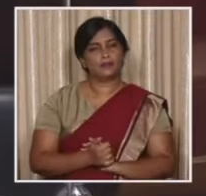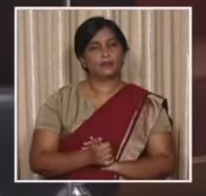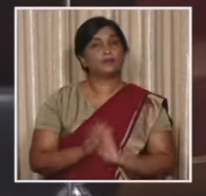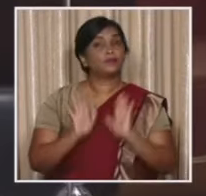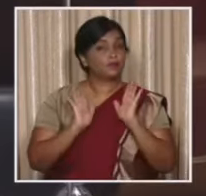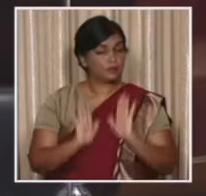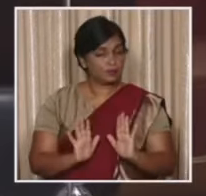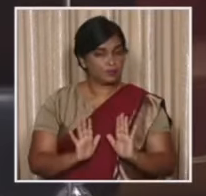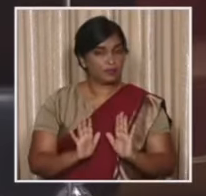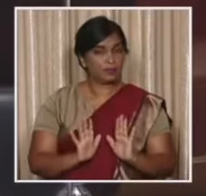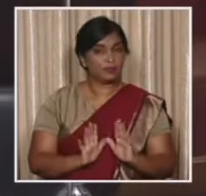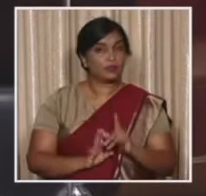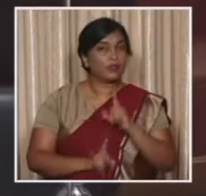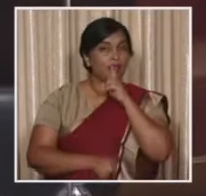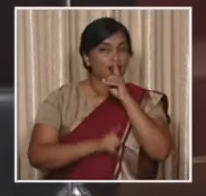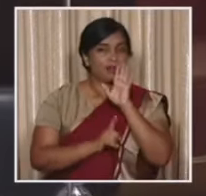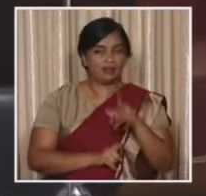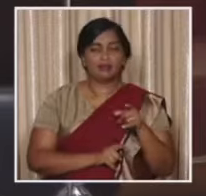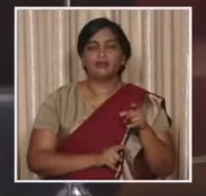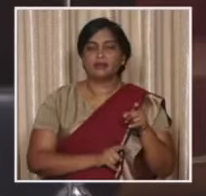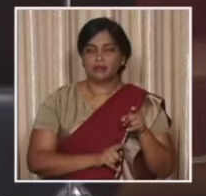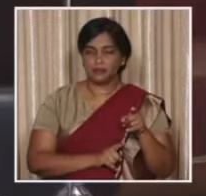Namun, ada kiamat tiada orang.